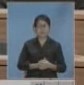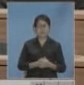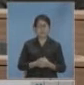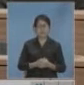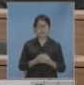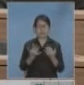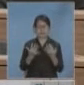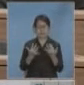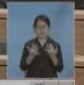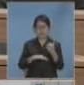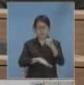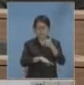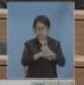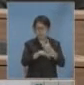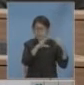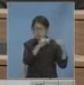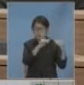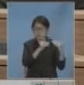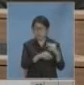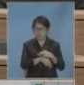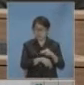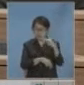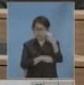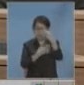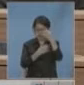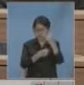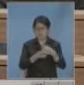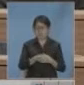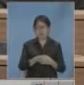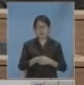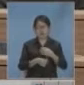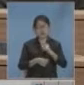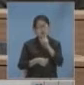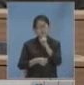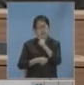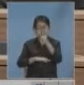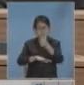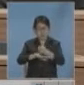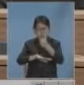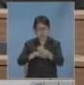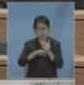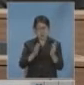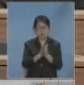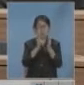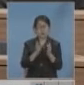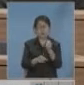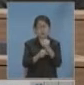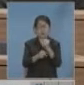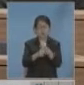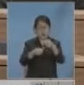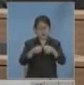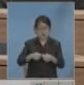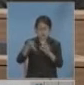ผมรอนิดนึงนะครับท่านรัฐมนตรีจะได้ตั้งใจฟังได้ผมได้ถามไปยังผู้บริหารหรือว่าเจ้าหน้าที่ของทางการเคหะครับท่